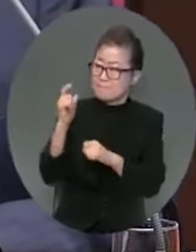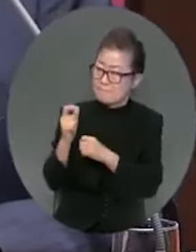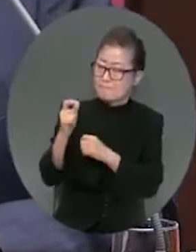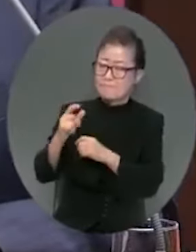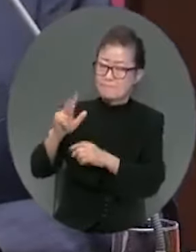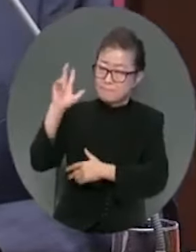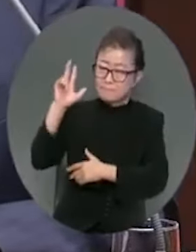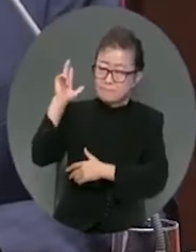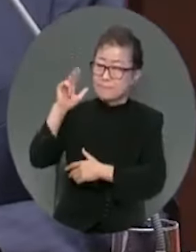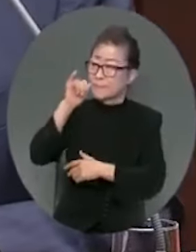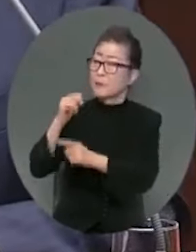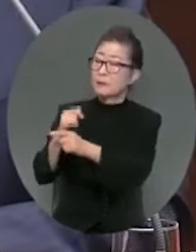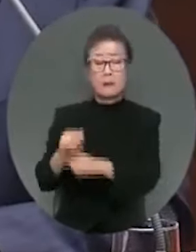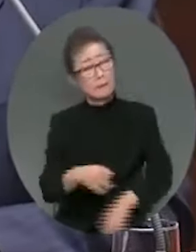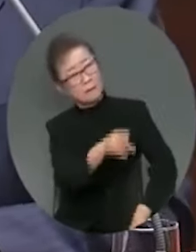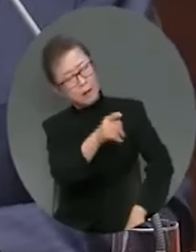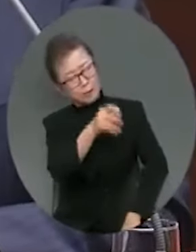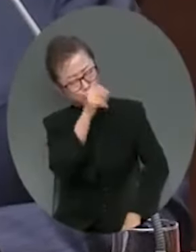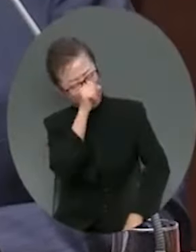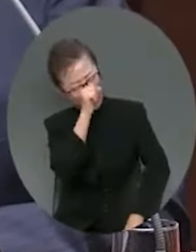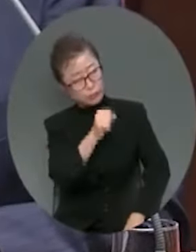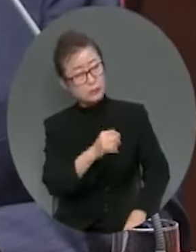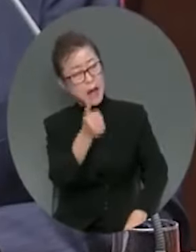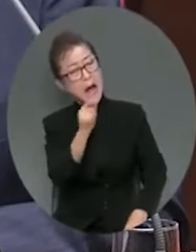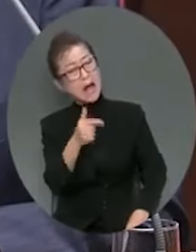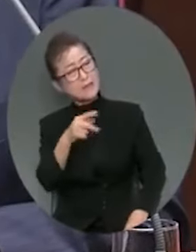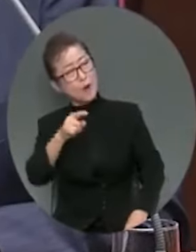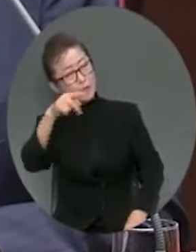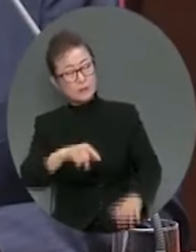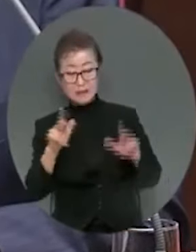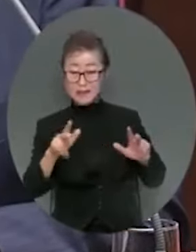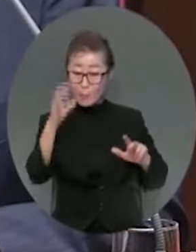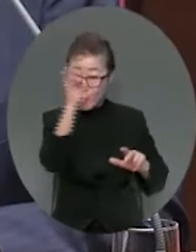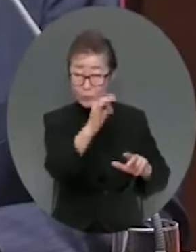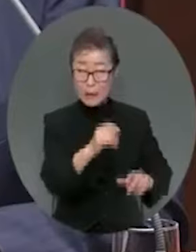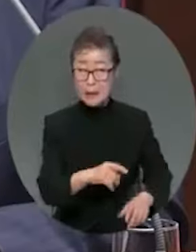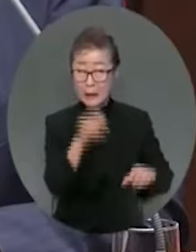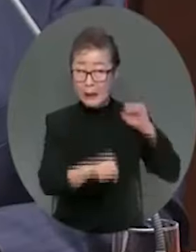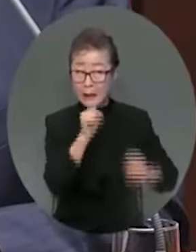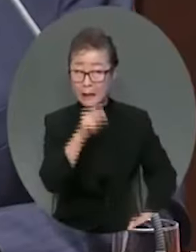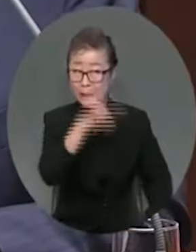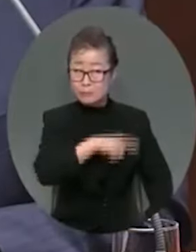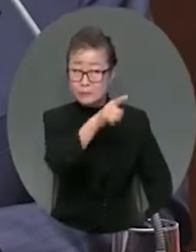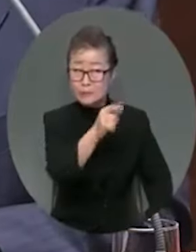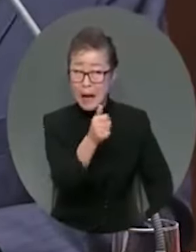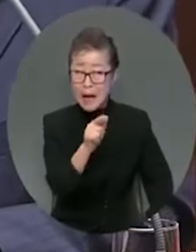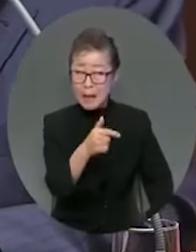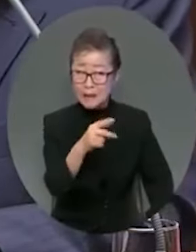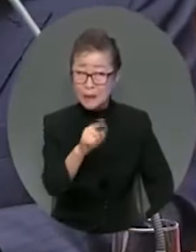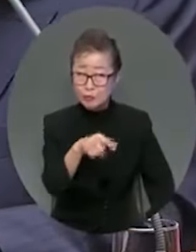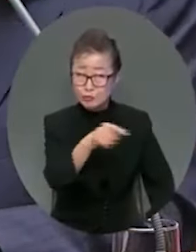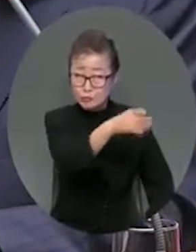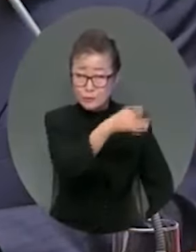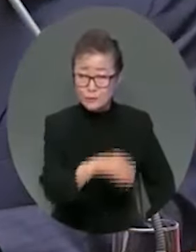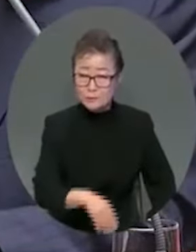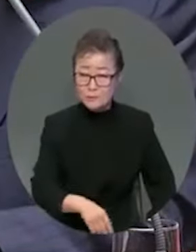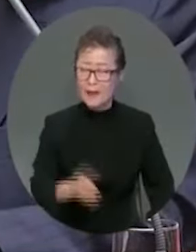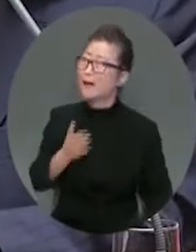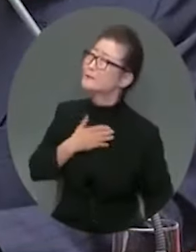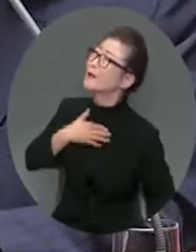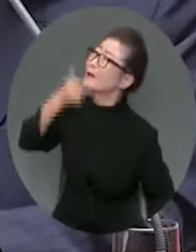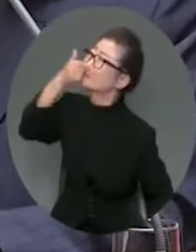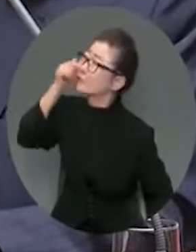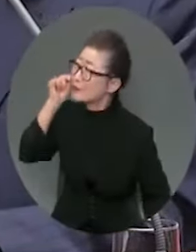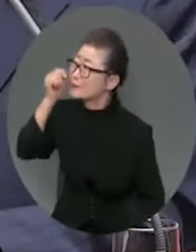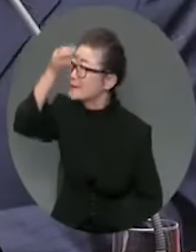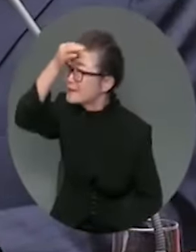좋은 한덕수였는데 지금은 나쁜 한덕수예요? 그거는 제가 부족하기 때문에 그렇습니다.